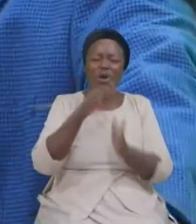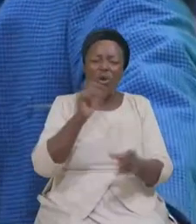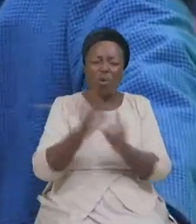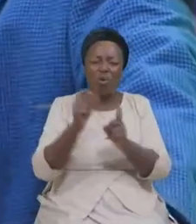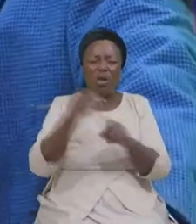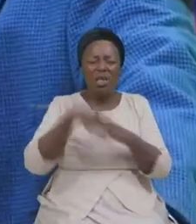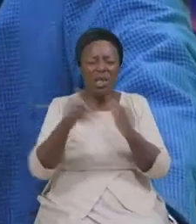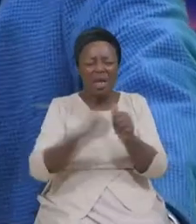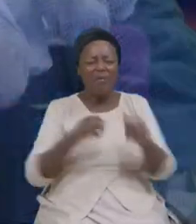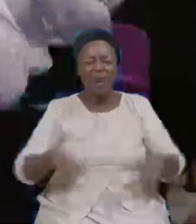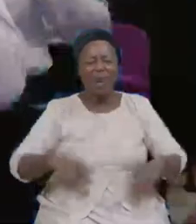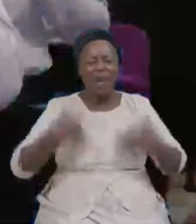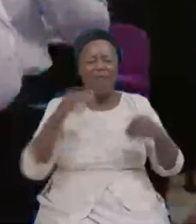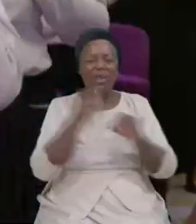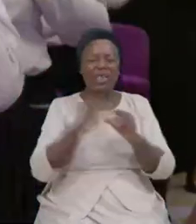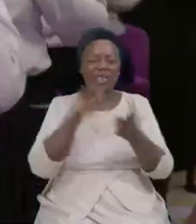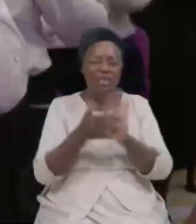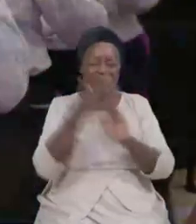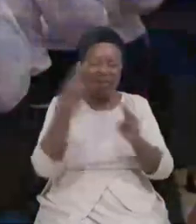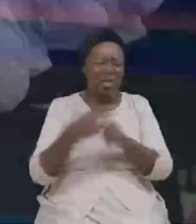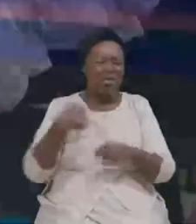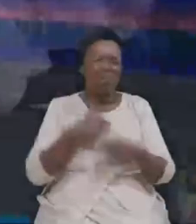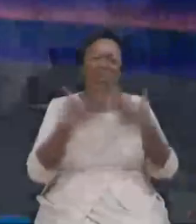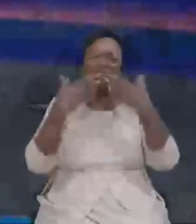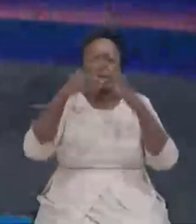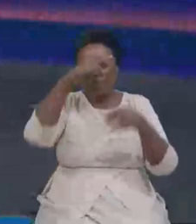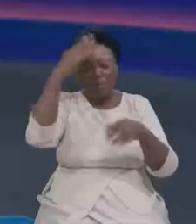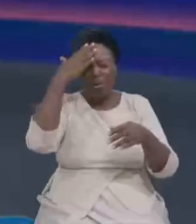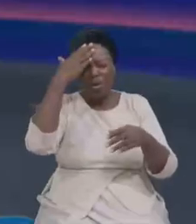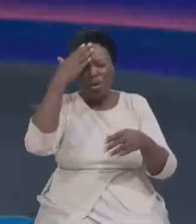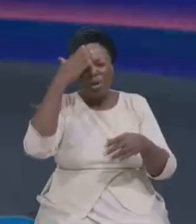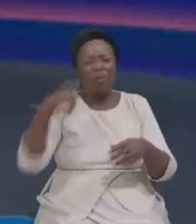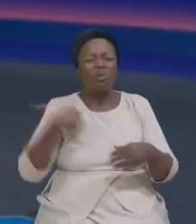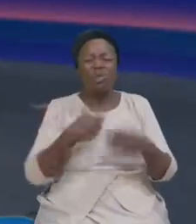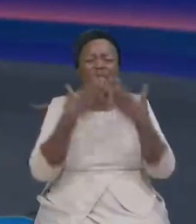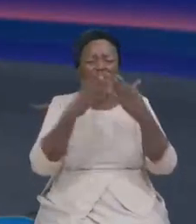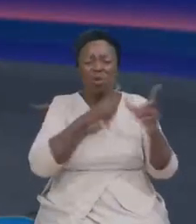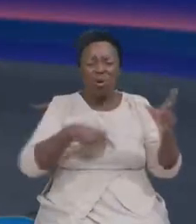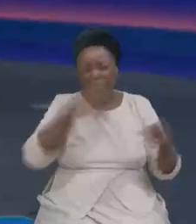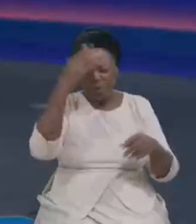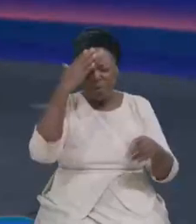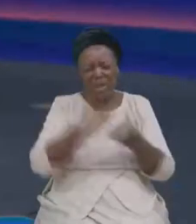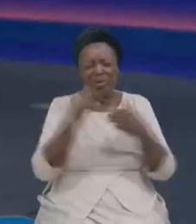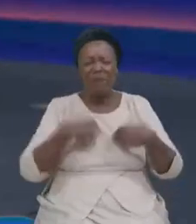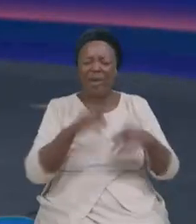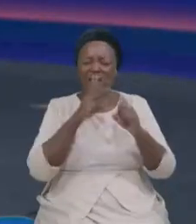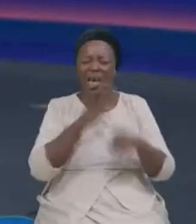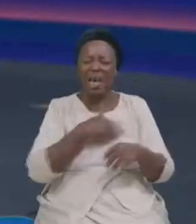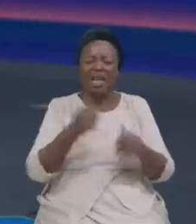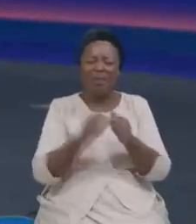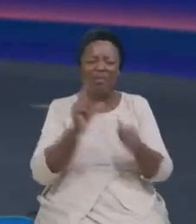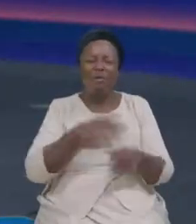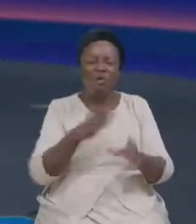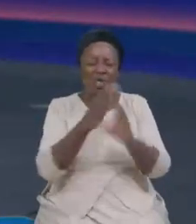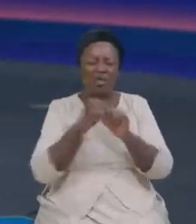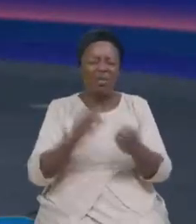nom de Jésus. Je te remercie, Seigneur, parce que je sais que tu as exaucé et que chacun voit la gloire de Dieu,